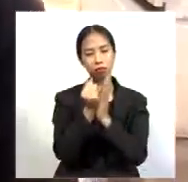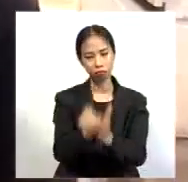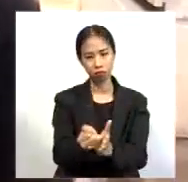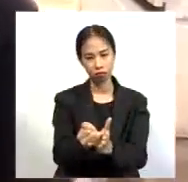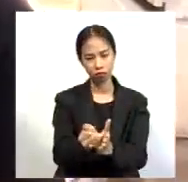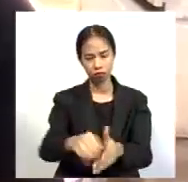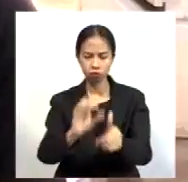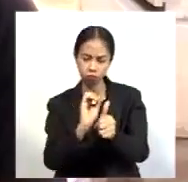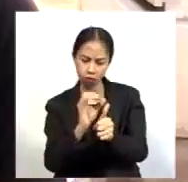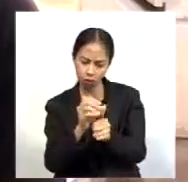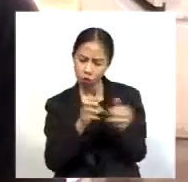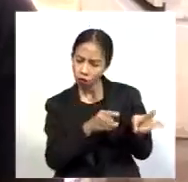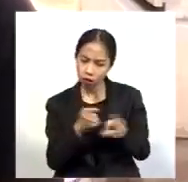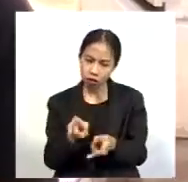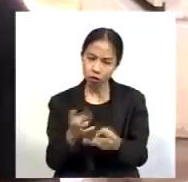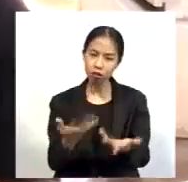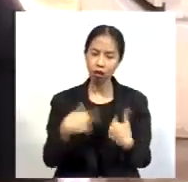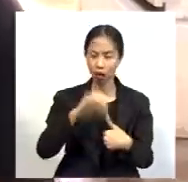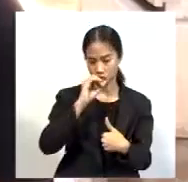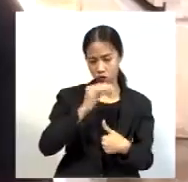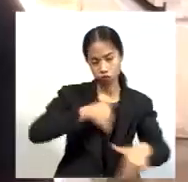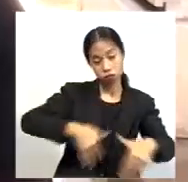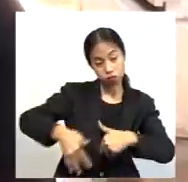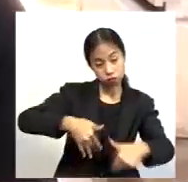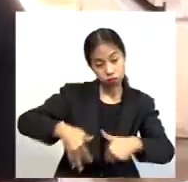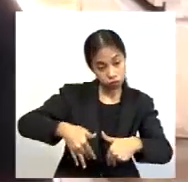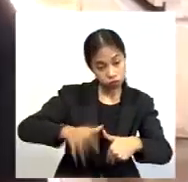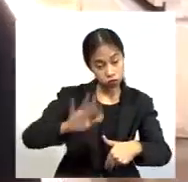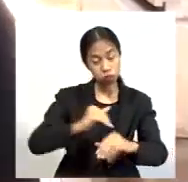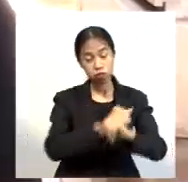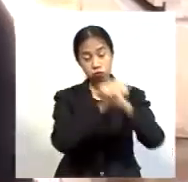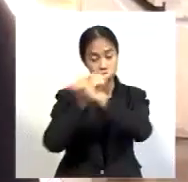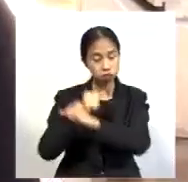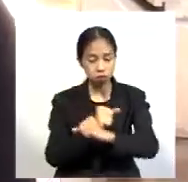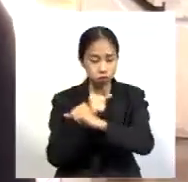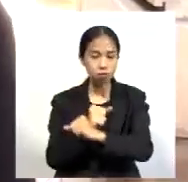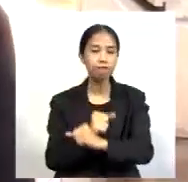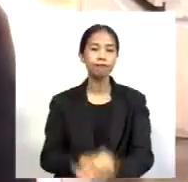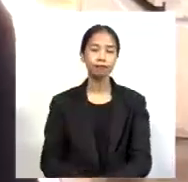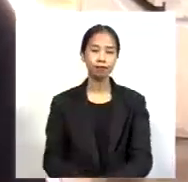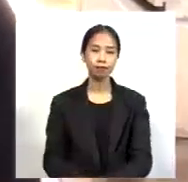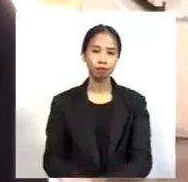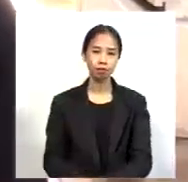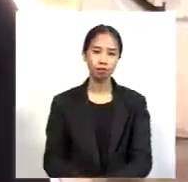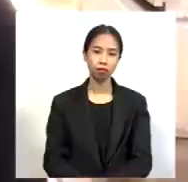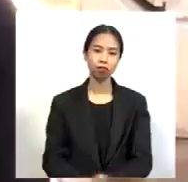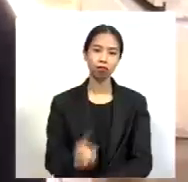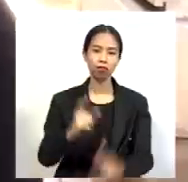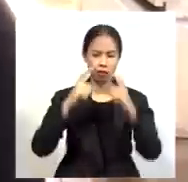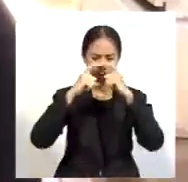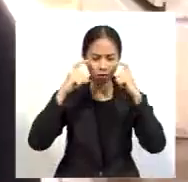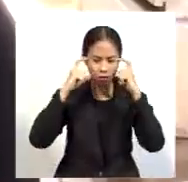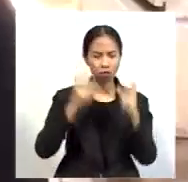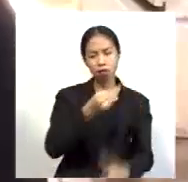ชี้แนะให้ประชาชนต้องการตัวเองให้มากขึ้นหรือไม่ก็มีการแจกหน้ากากอนามัย